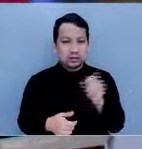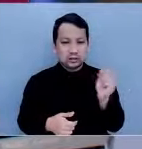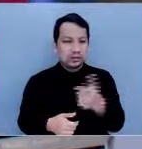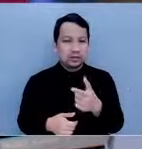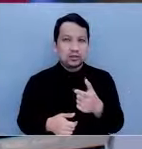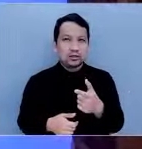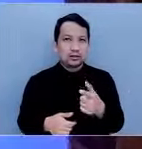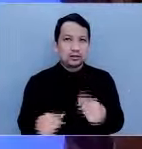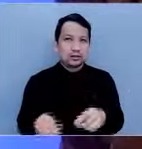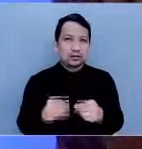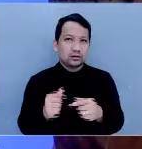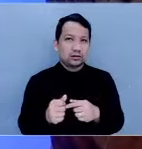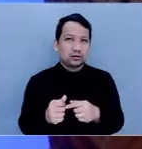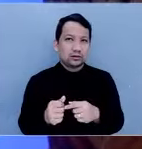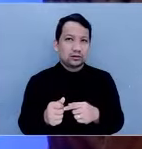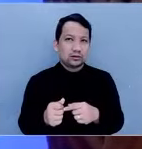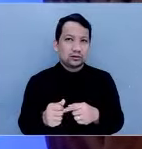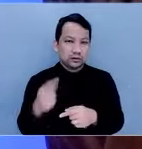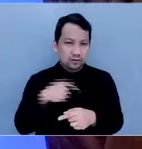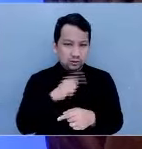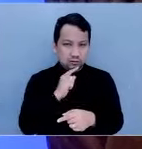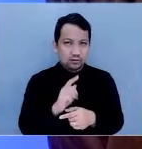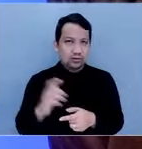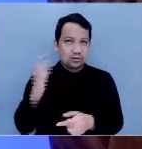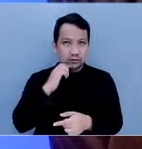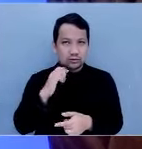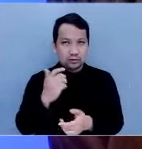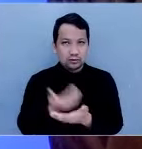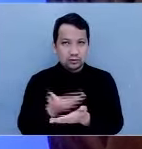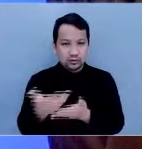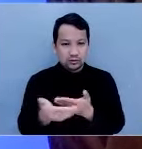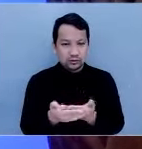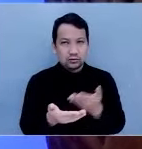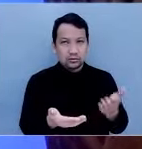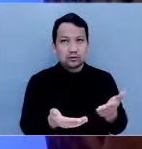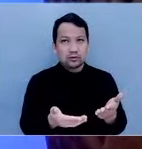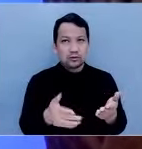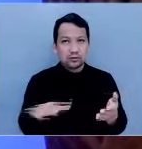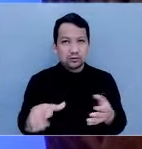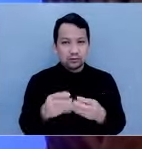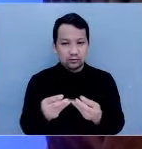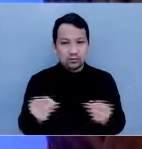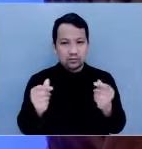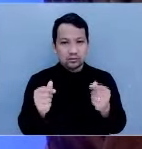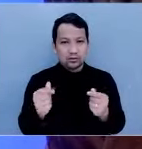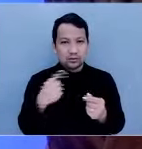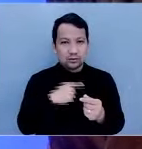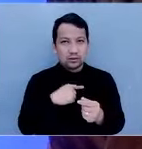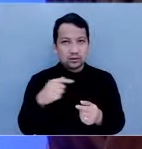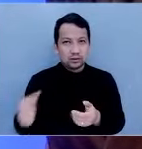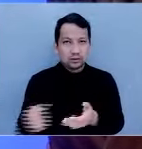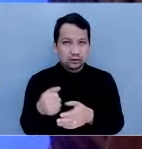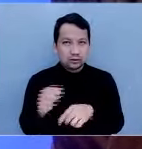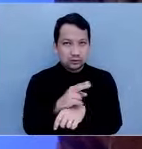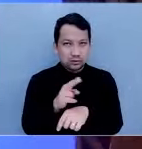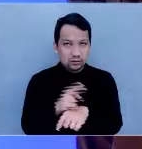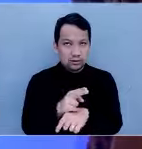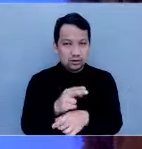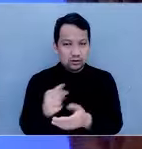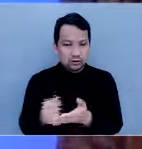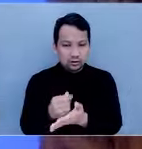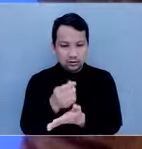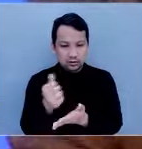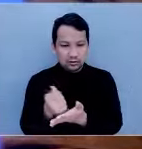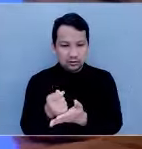buhangin. Okay. Yung syempre, dahil wala pa naman akong kakayan bumili ng mga buhangin na magaganda. So, yun yung una kong ginamit. Mm-hmm. So, syempre,